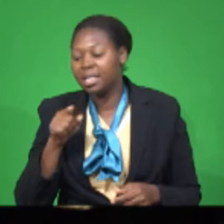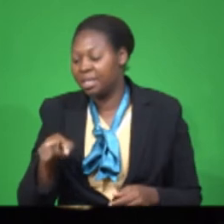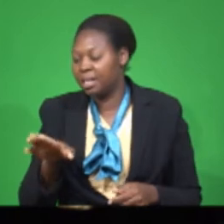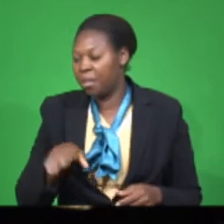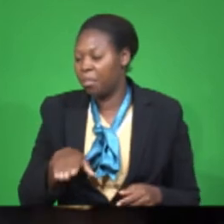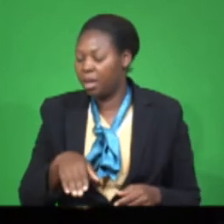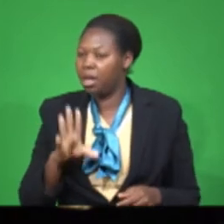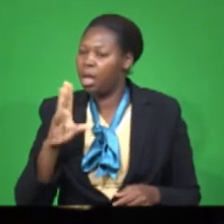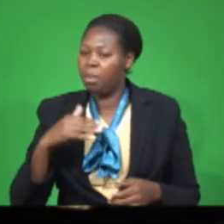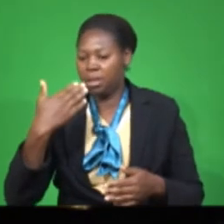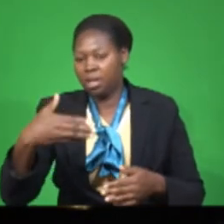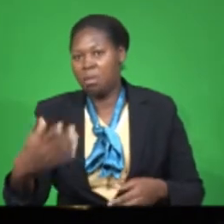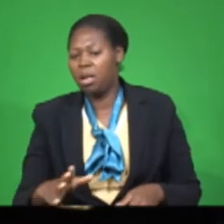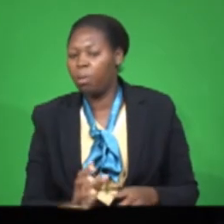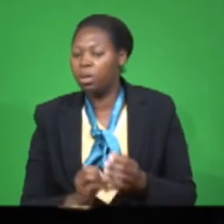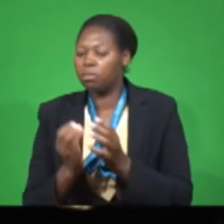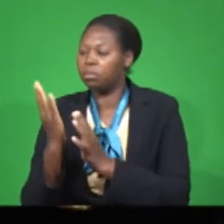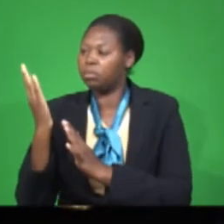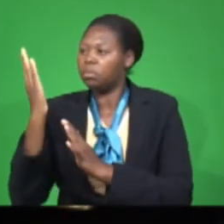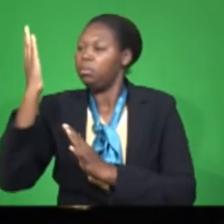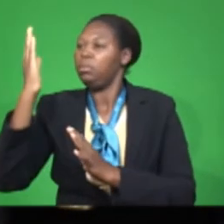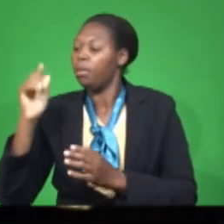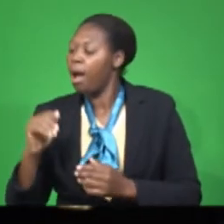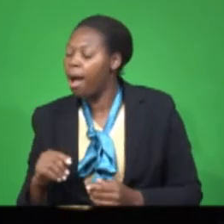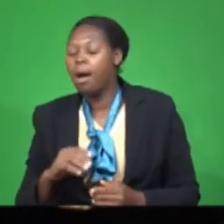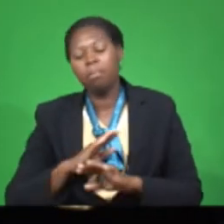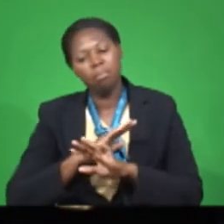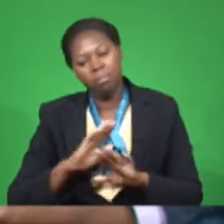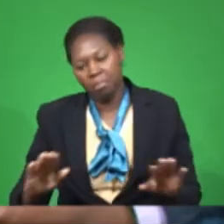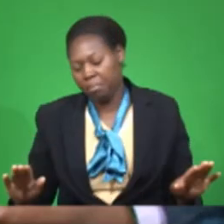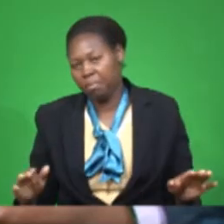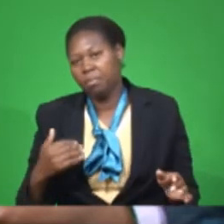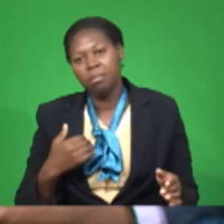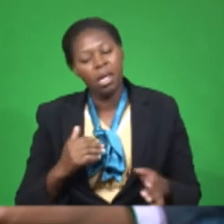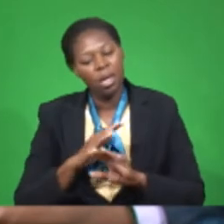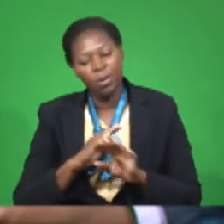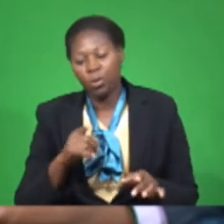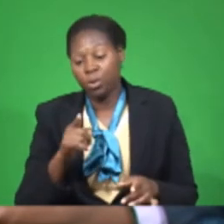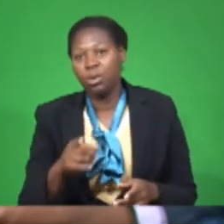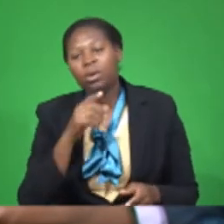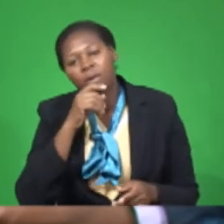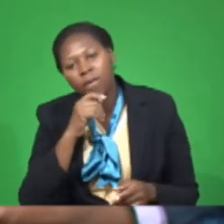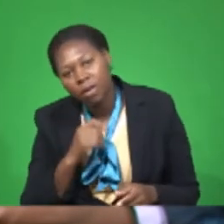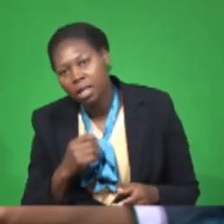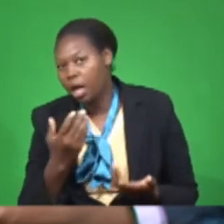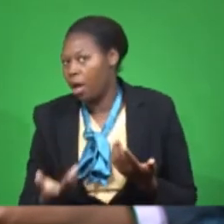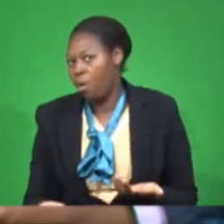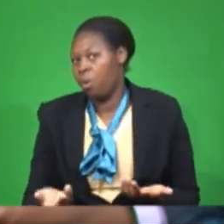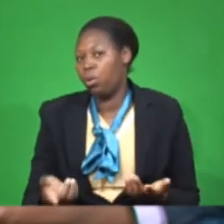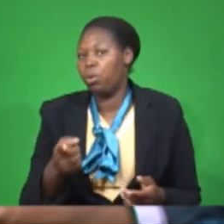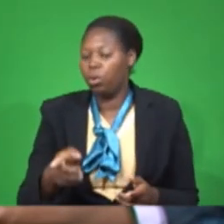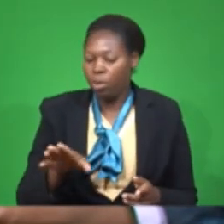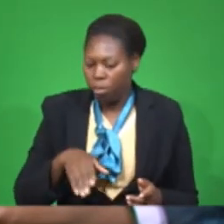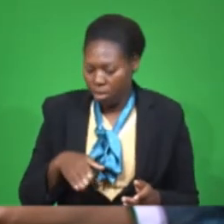kakunokura ndipo vaiti no hausi mwana wedu biological wekuti takakosvara. Hausi mwana wedu weropa. Uri mwana pakuti takako